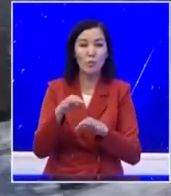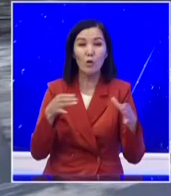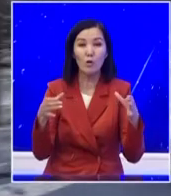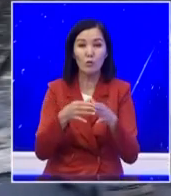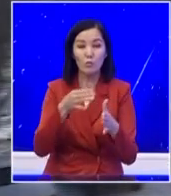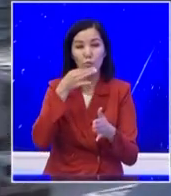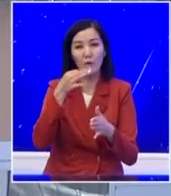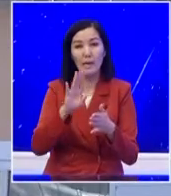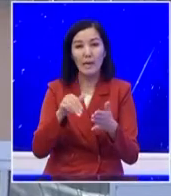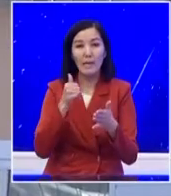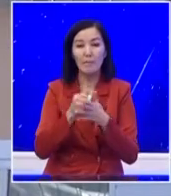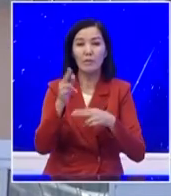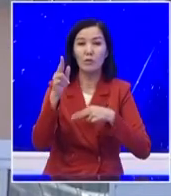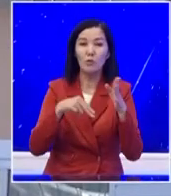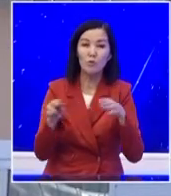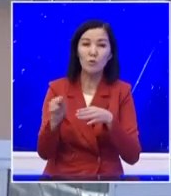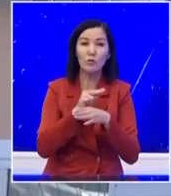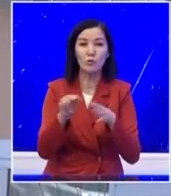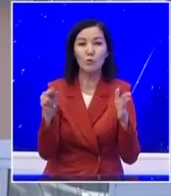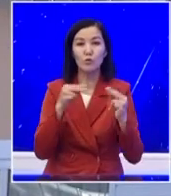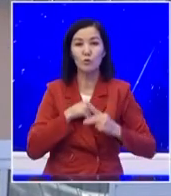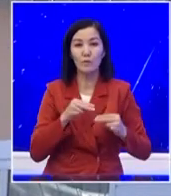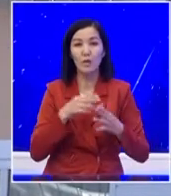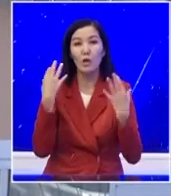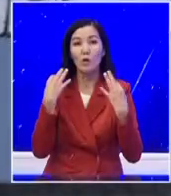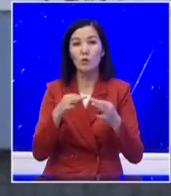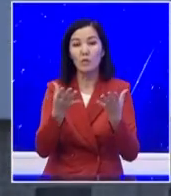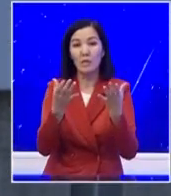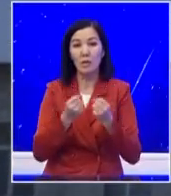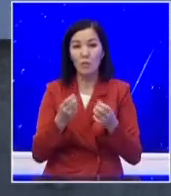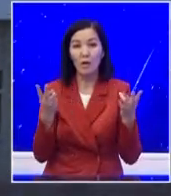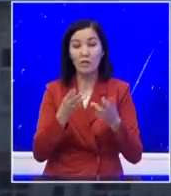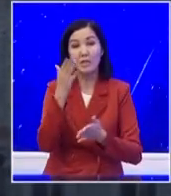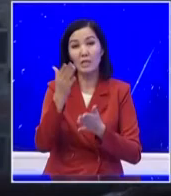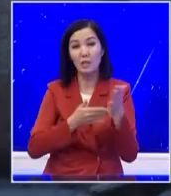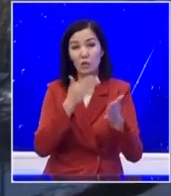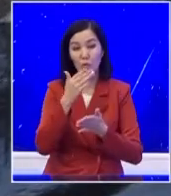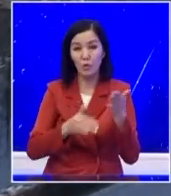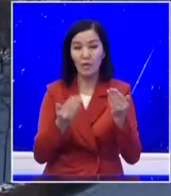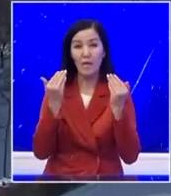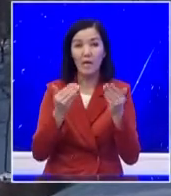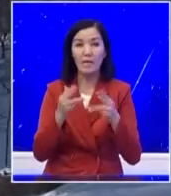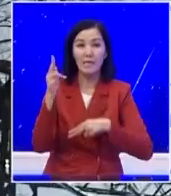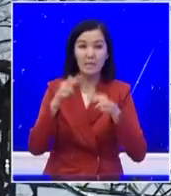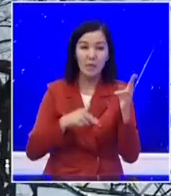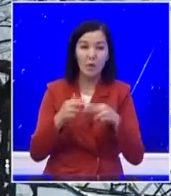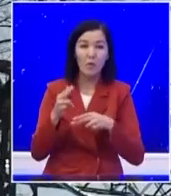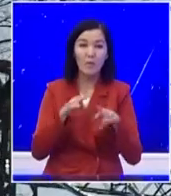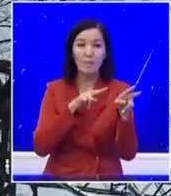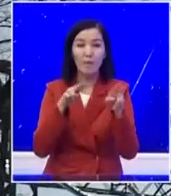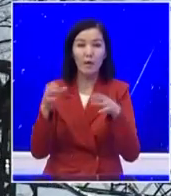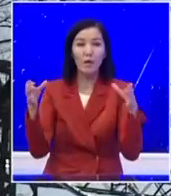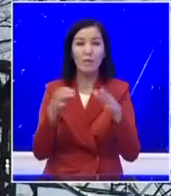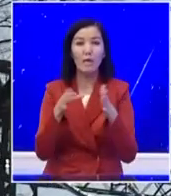жауапты. Ал ең бастысы құрылыс жөндеу жұмыстарына рұқсат алудың қажеттілігі де жойылды. Енді сәулет құрылысты бақылау